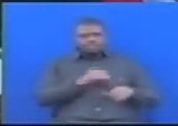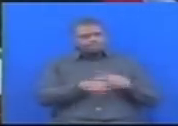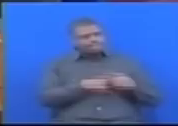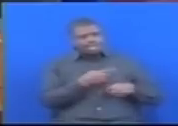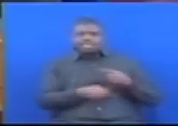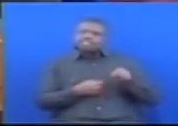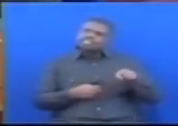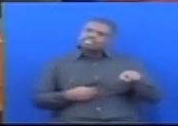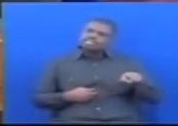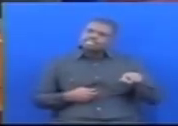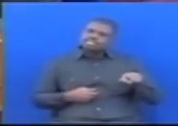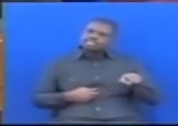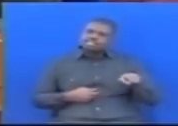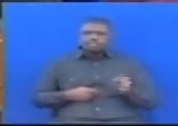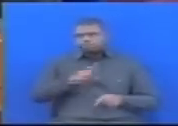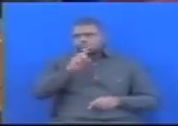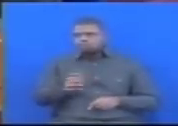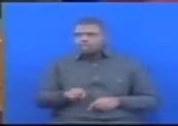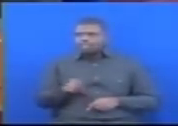miradi?